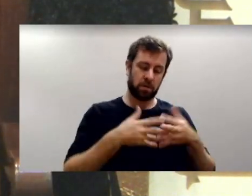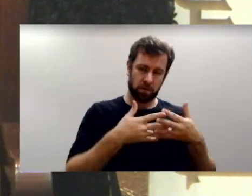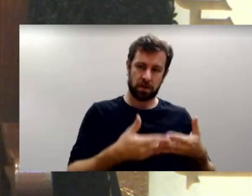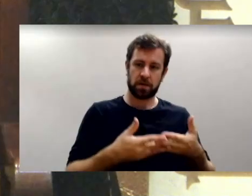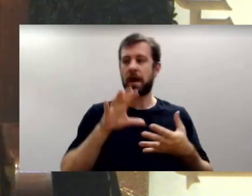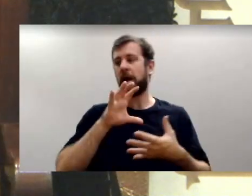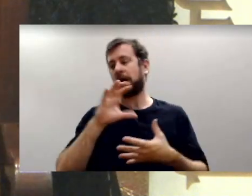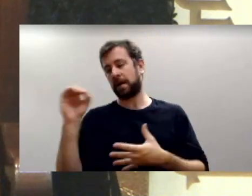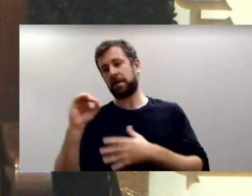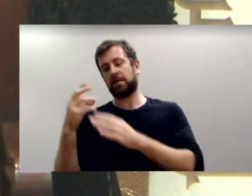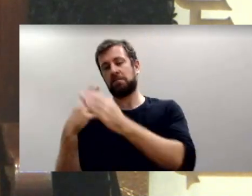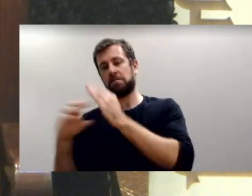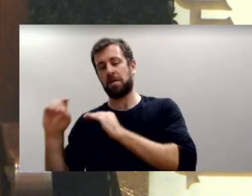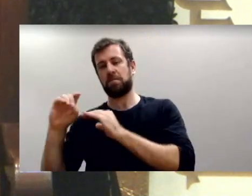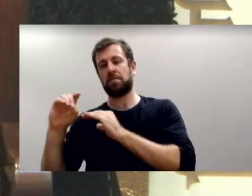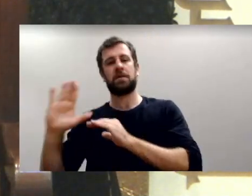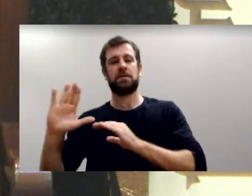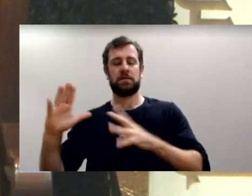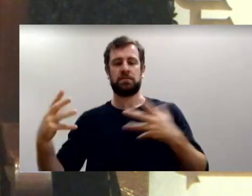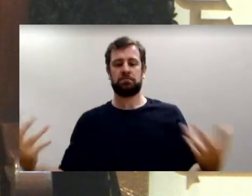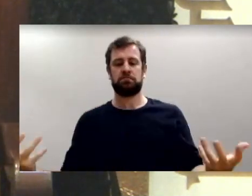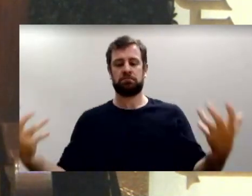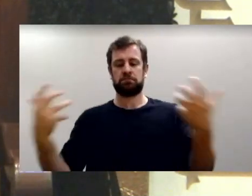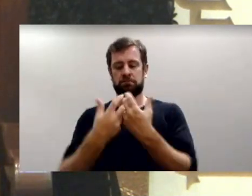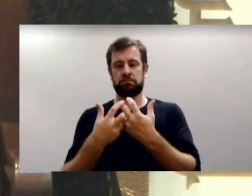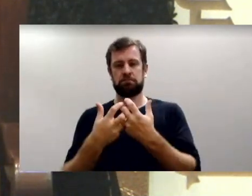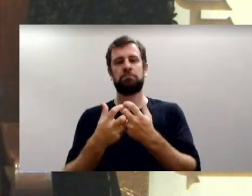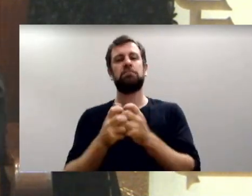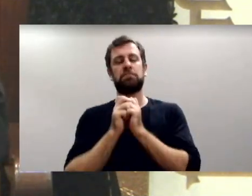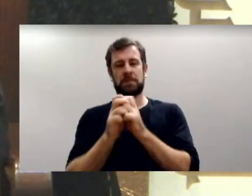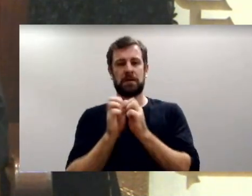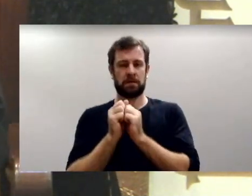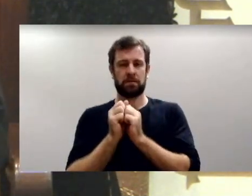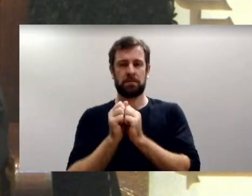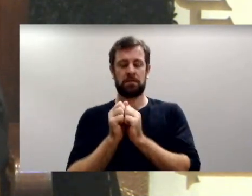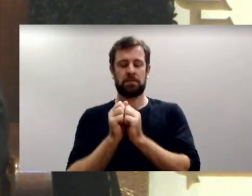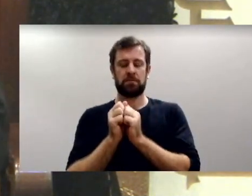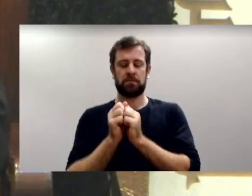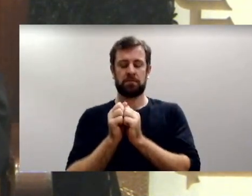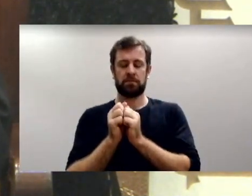Rasulullah side by side. They are equally binding. Salawat on the Ikbarah.